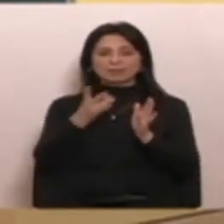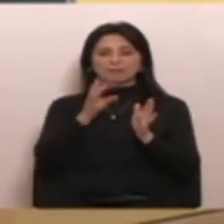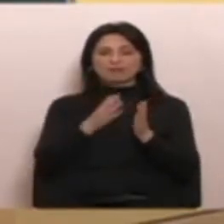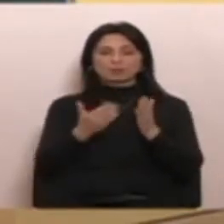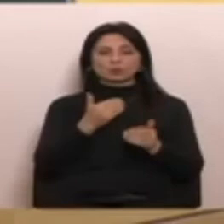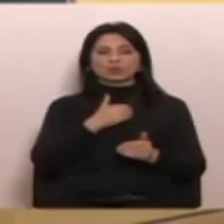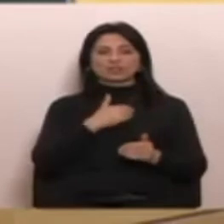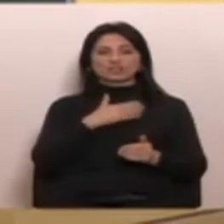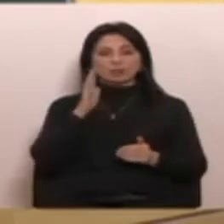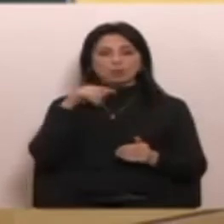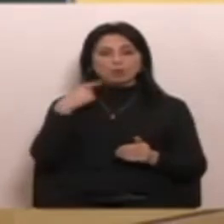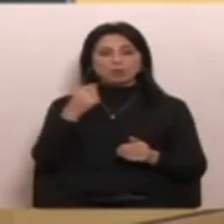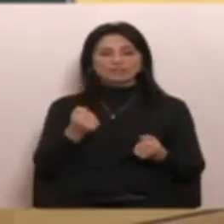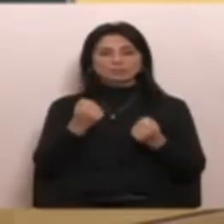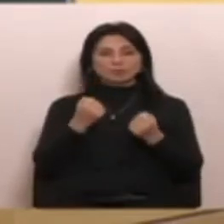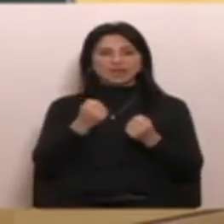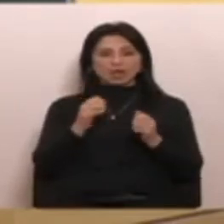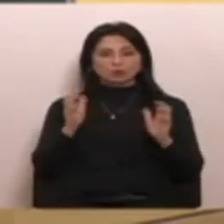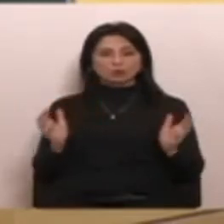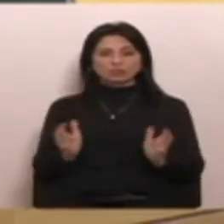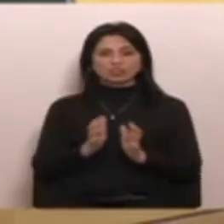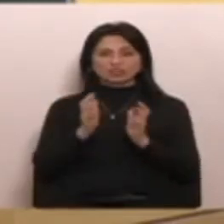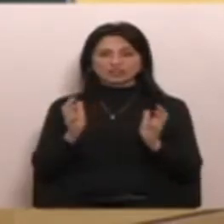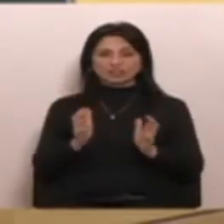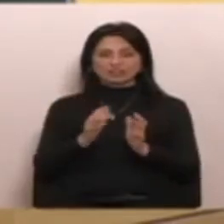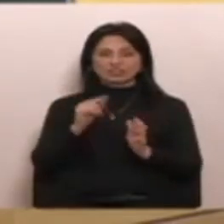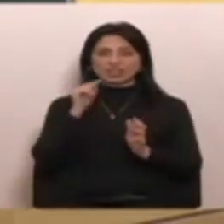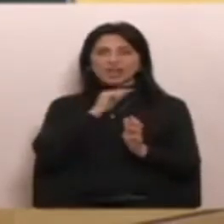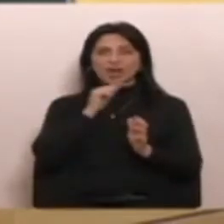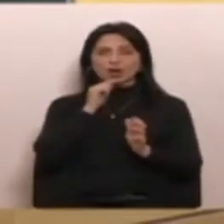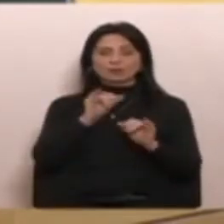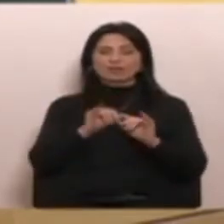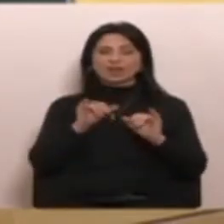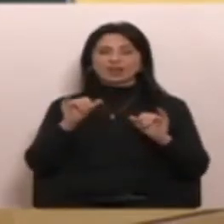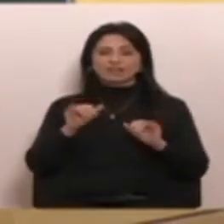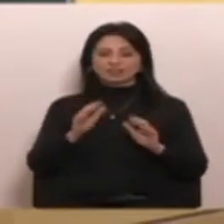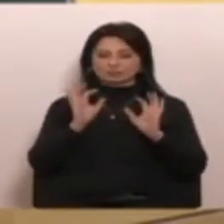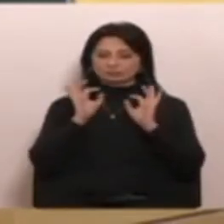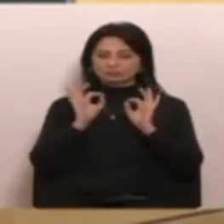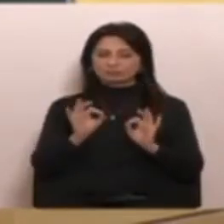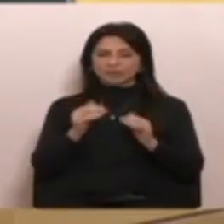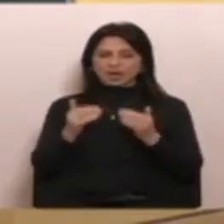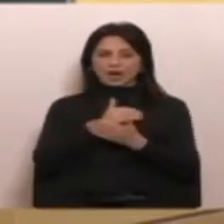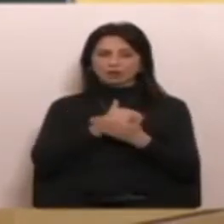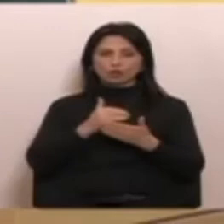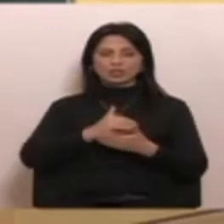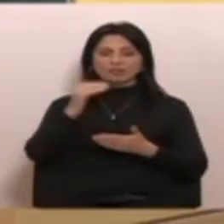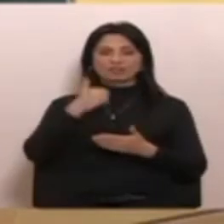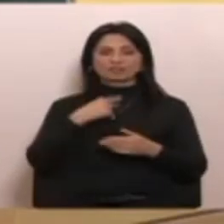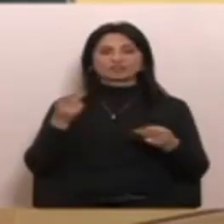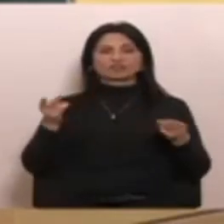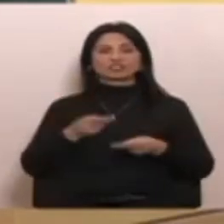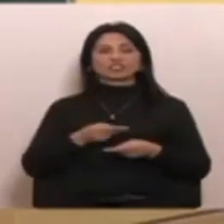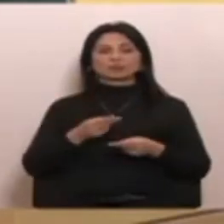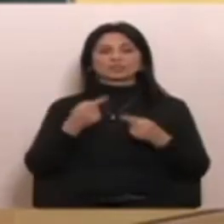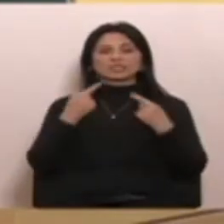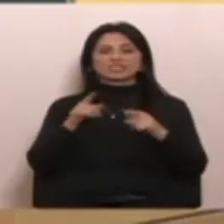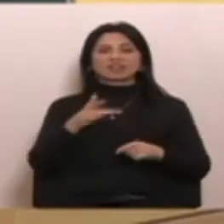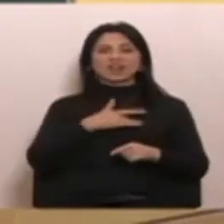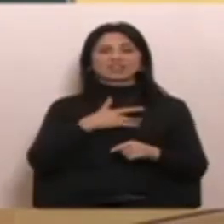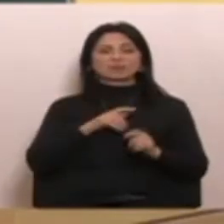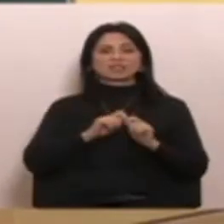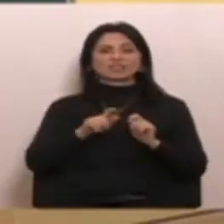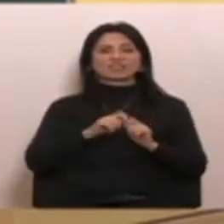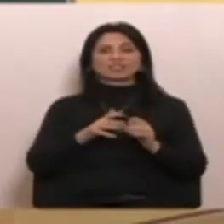გვინდა, რომ მომავალში მდგრადობა შევინარჩუნოთ და ეკონომიკური განვითარება თვისობრივად ახალ დონეზე ავიყვანოთ, ჩვენ გვჭირდება სხვა ტიპის ინვესტორები,